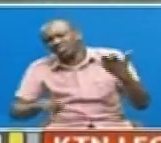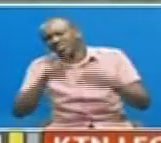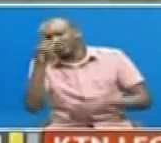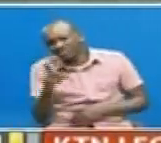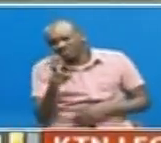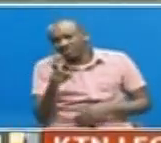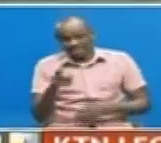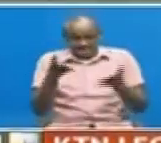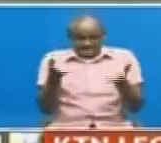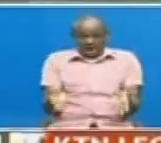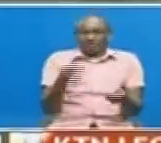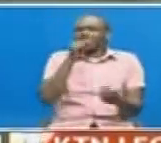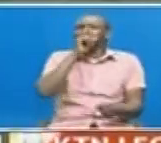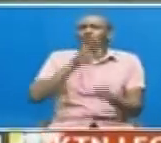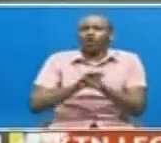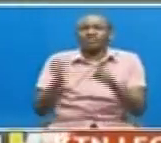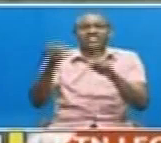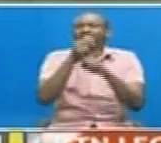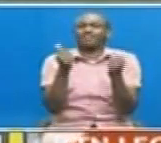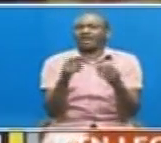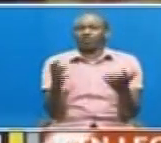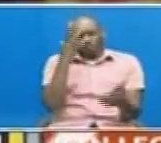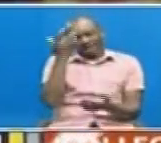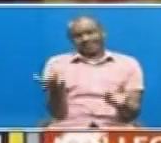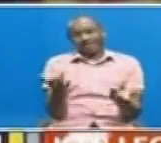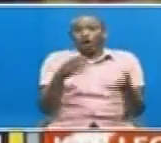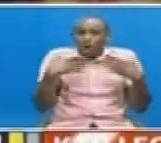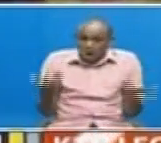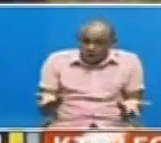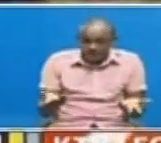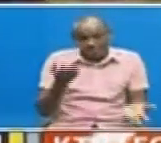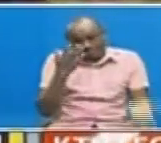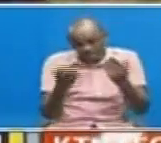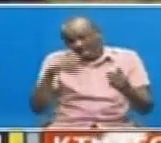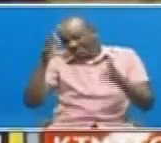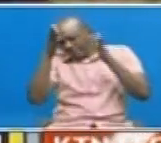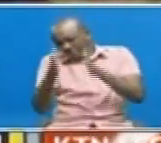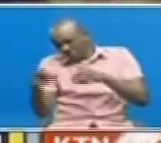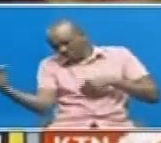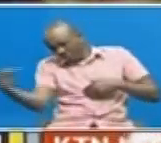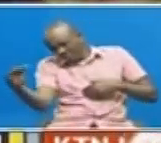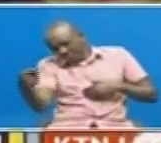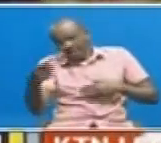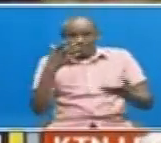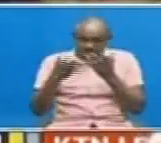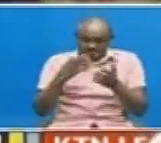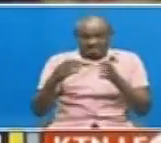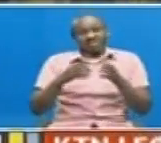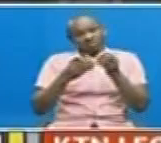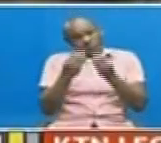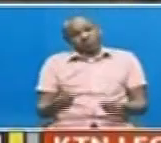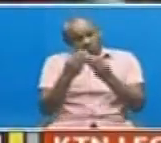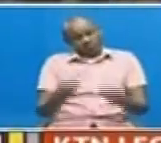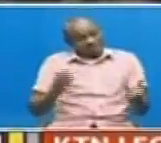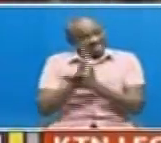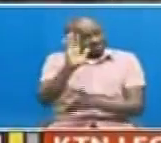je, mbona ahadi hiyo hajaishuhudia? Au yawezekana kunaye mkurugenzi katika serikali anayemtapeli kwa kula